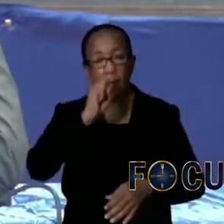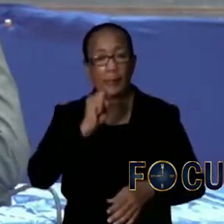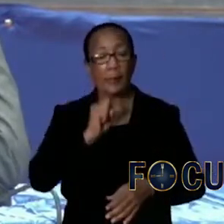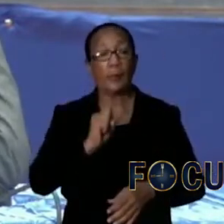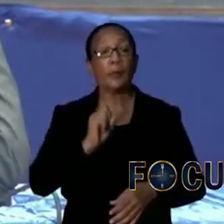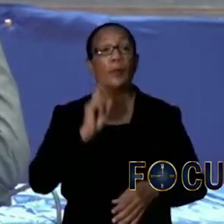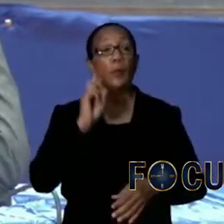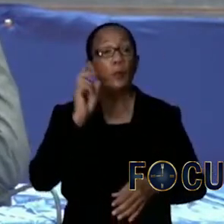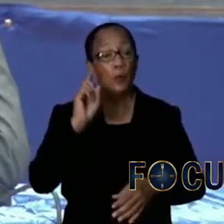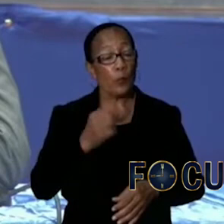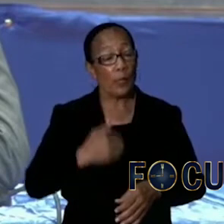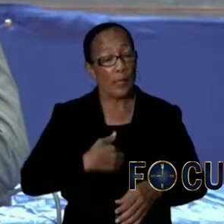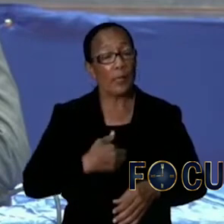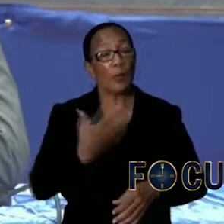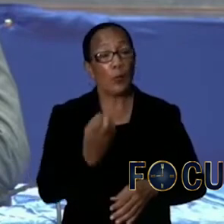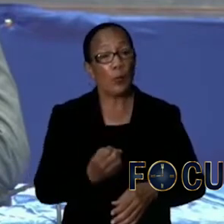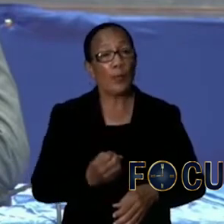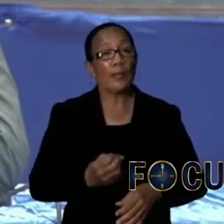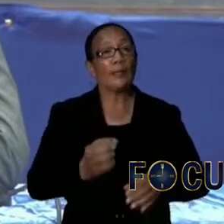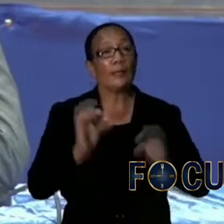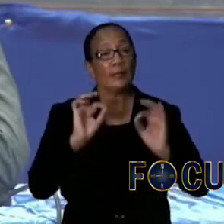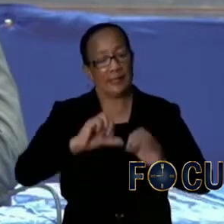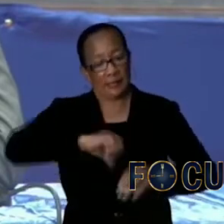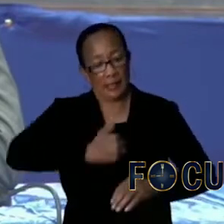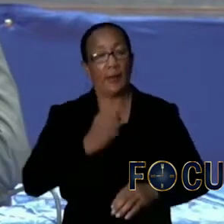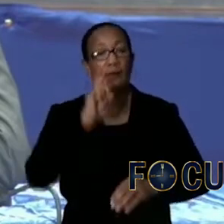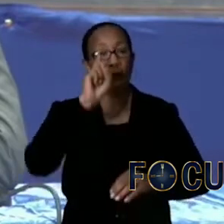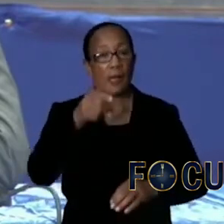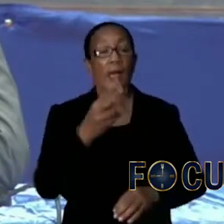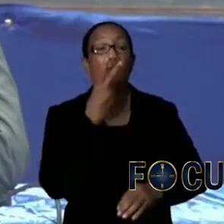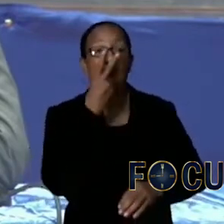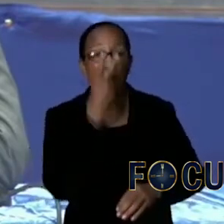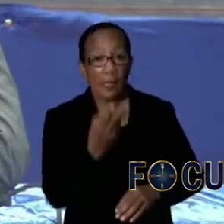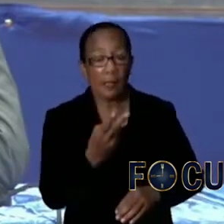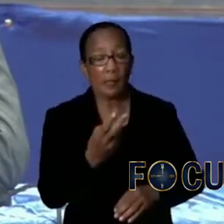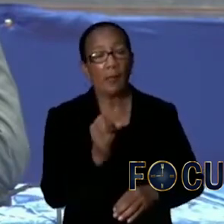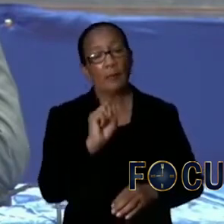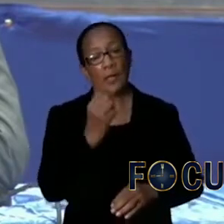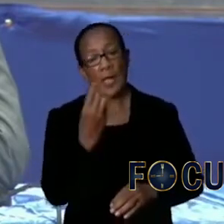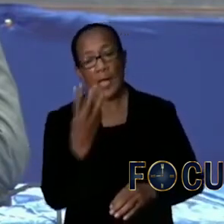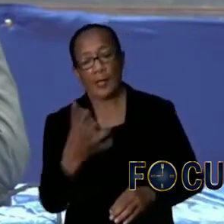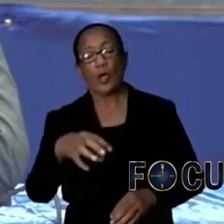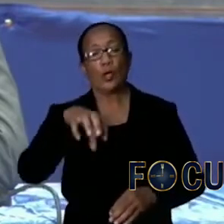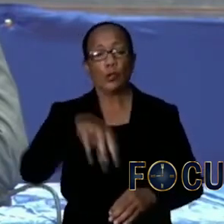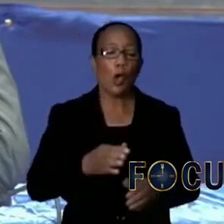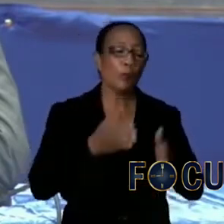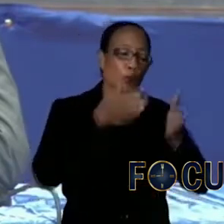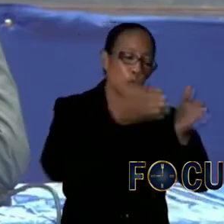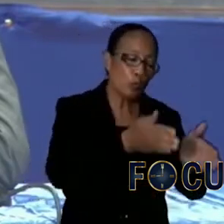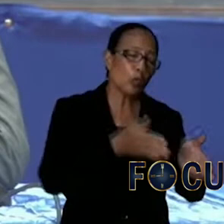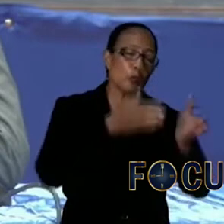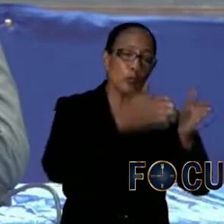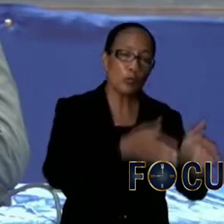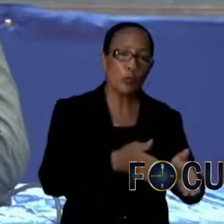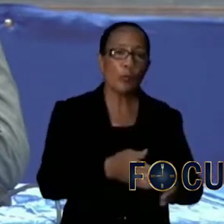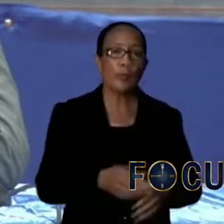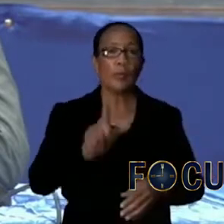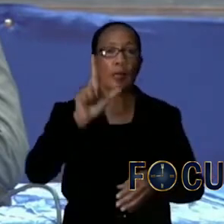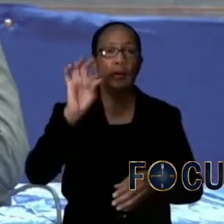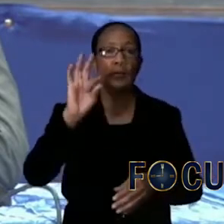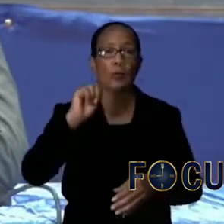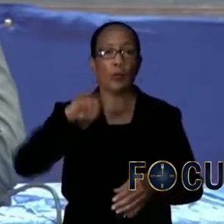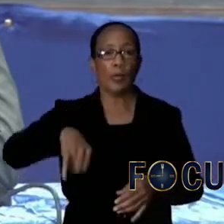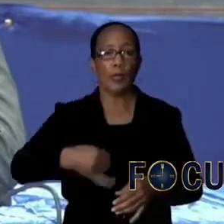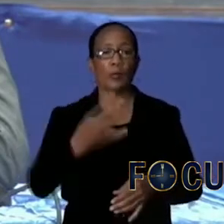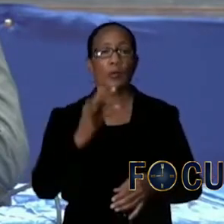om ook in het gebied persoonlijk aanwezig te zijn om mee te vergewissen. We zullen enkele dorpen te bezoeken. Ladouani,